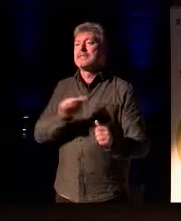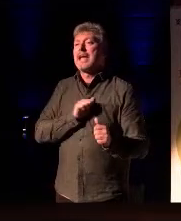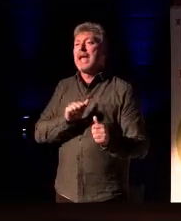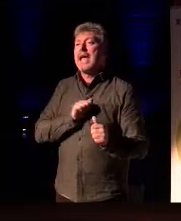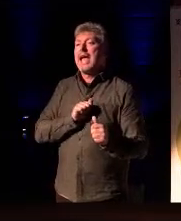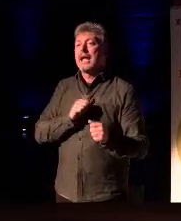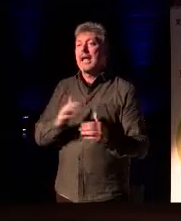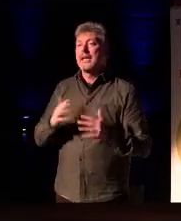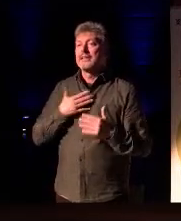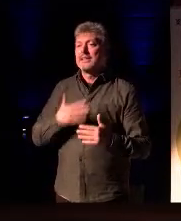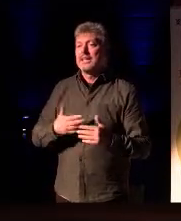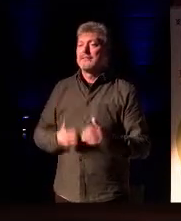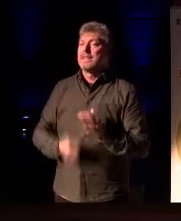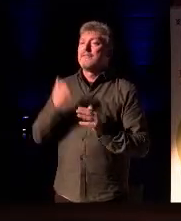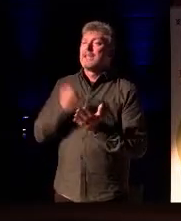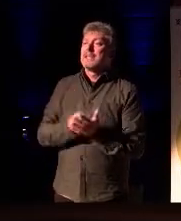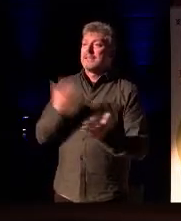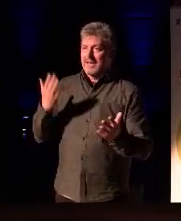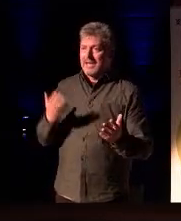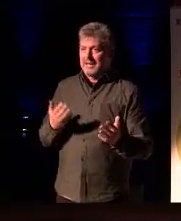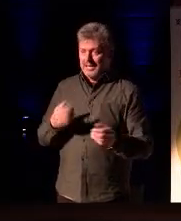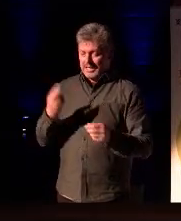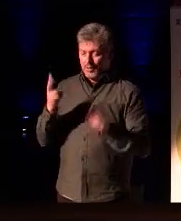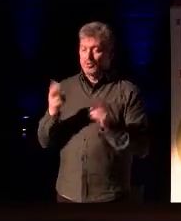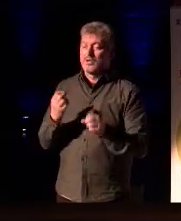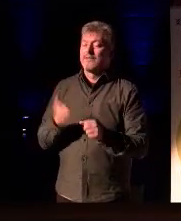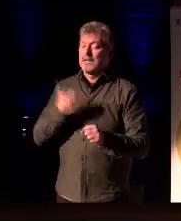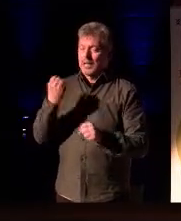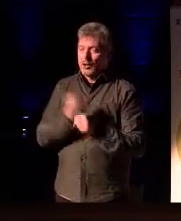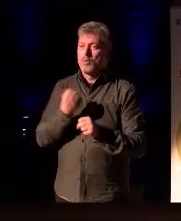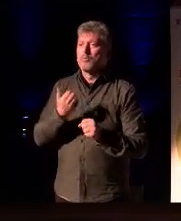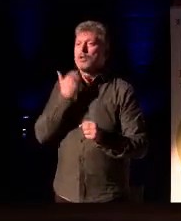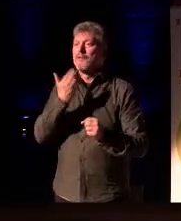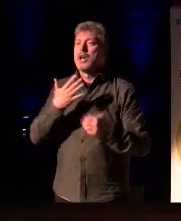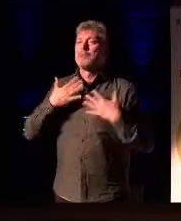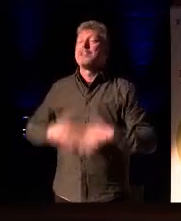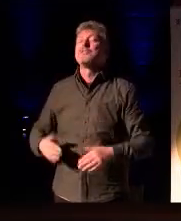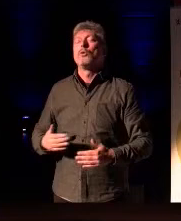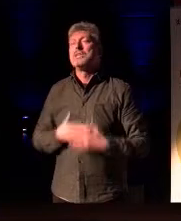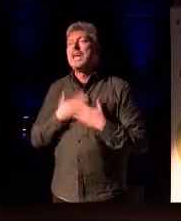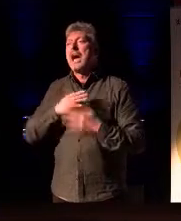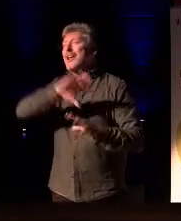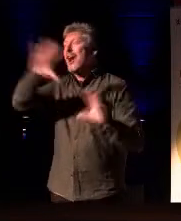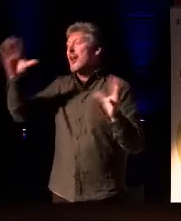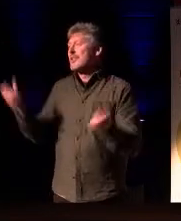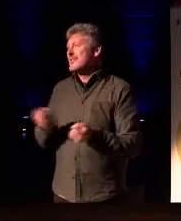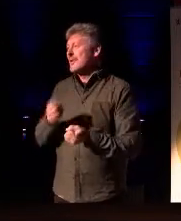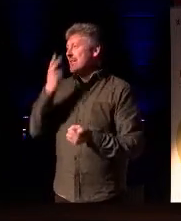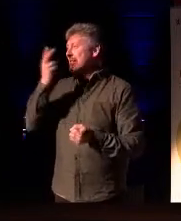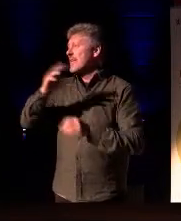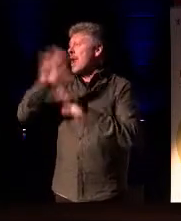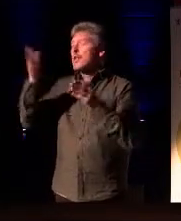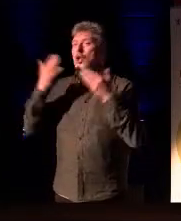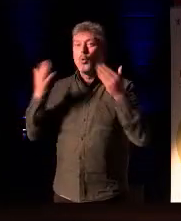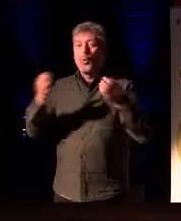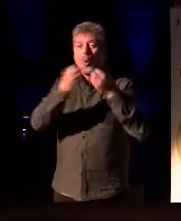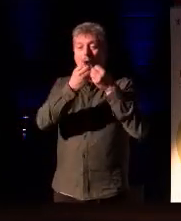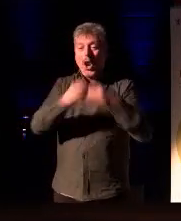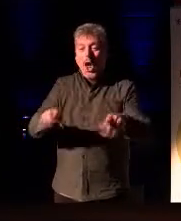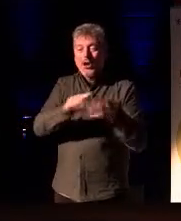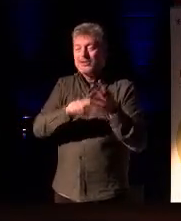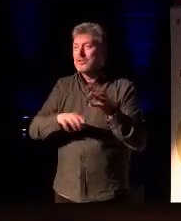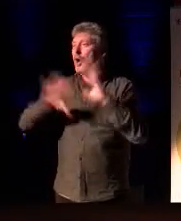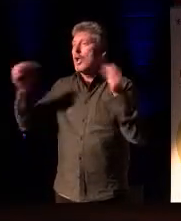viktig verdi I å ta vare på helsen også. Så kjære alle sammen, når jeg ser alle de gode løsningene og alle de